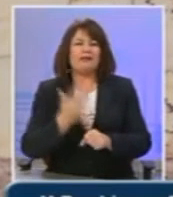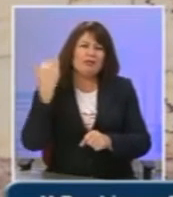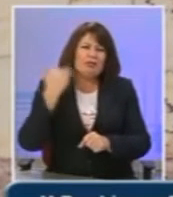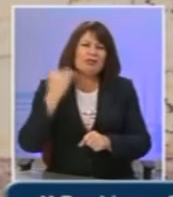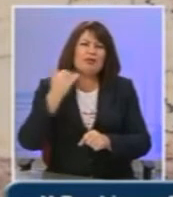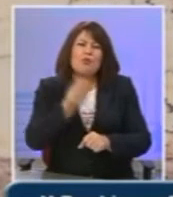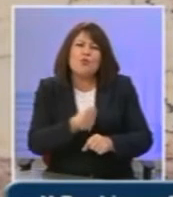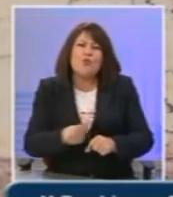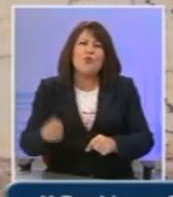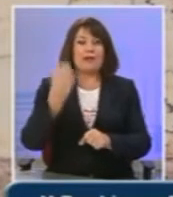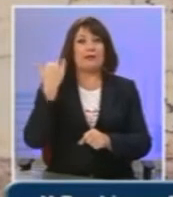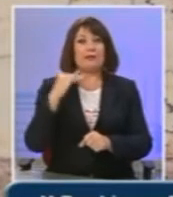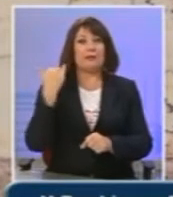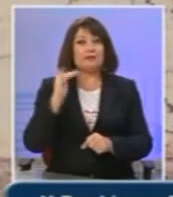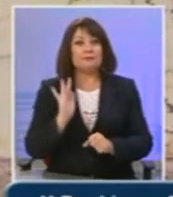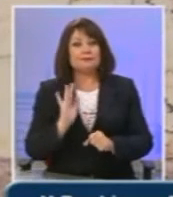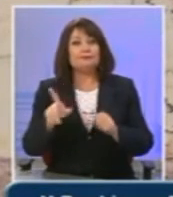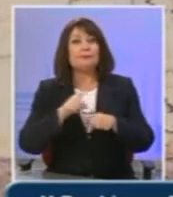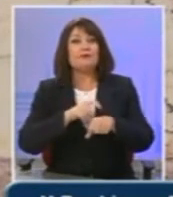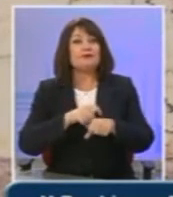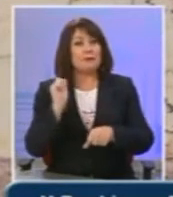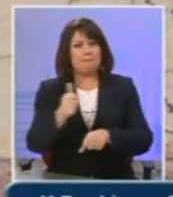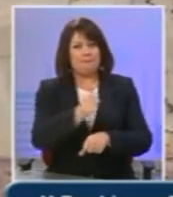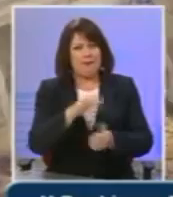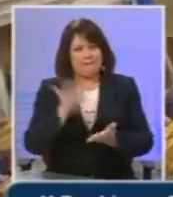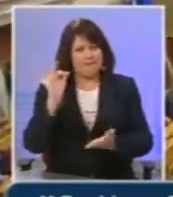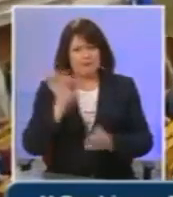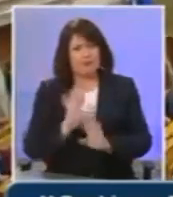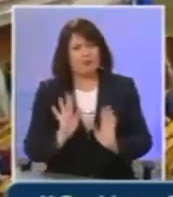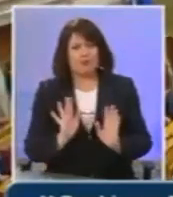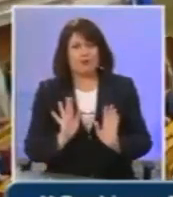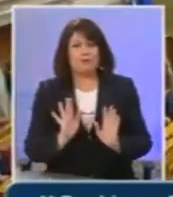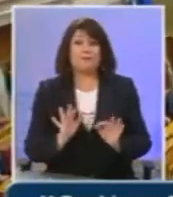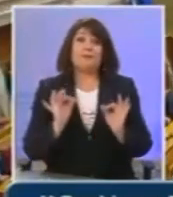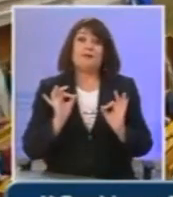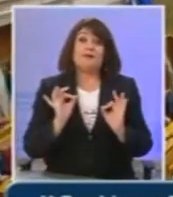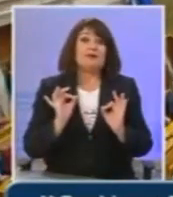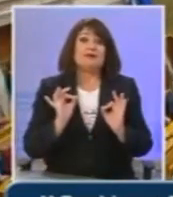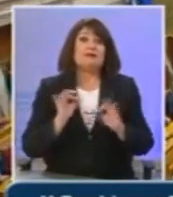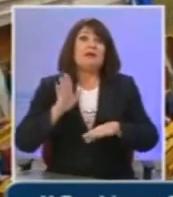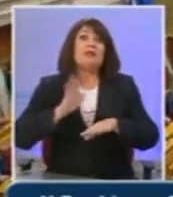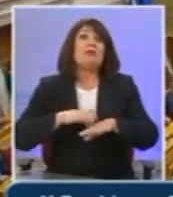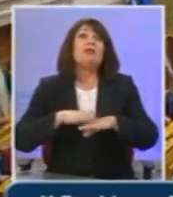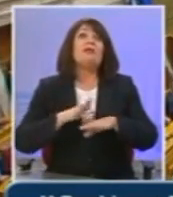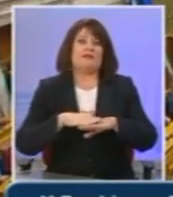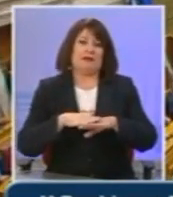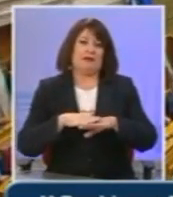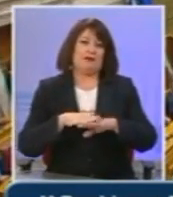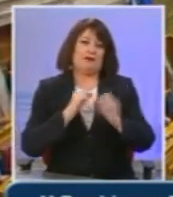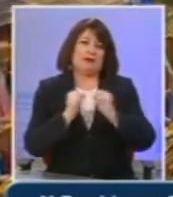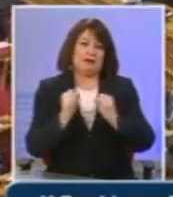πολύ μεγάλες, χωρίς βεβαίως να το επιλέξουν και χωρίς βεβαίως να έχουν μερίδιο της ευθύνης για την